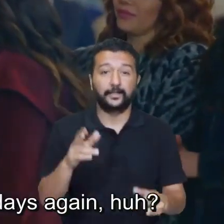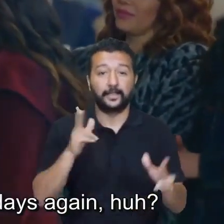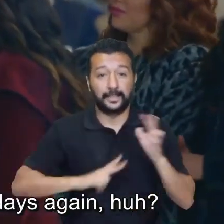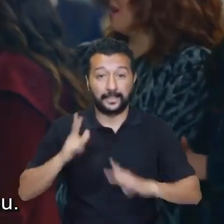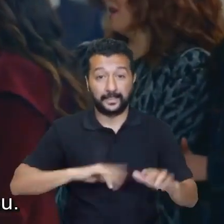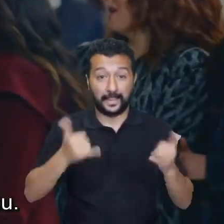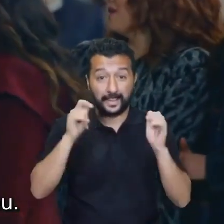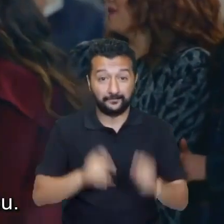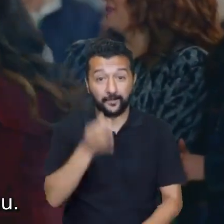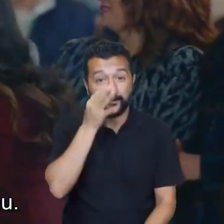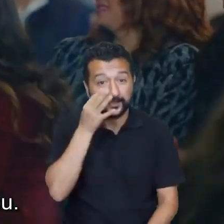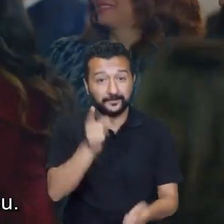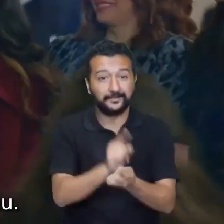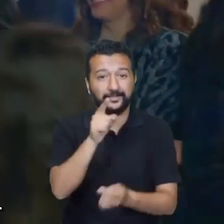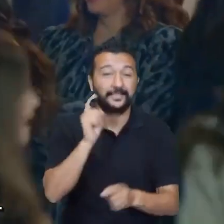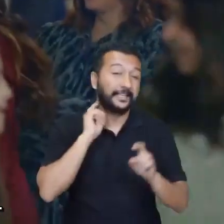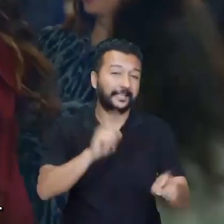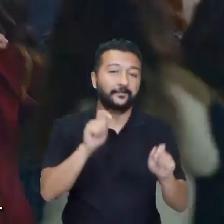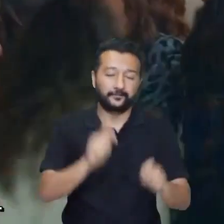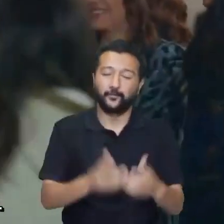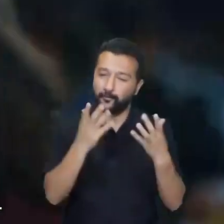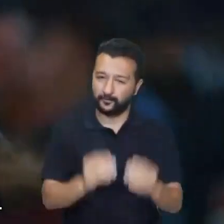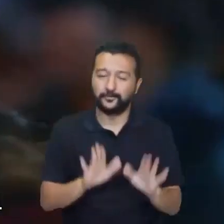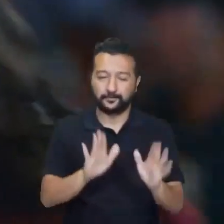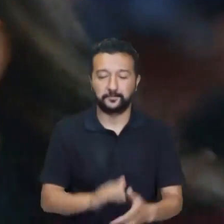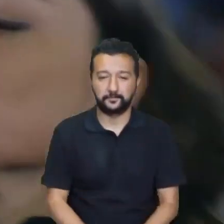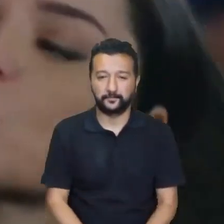partisi yapalım ha. Özledim senle. Tamam tamam, yaparız, olur.